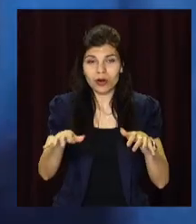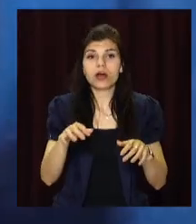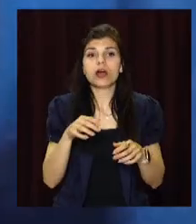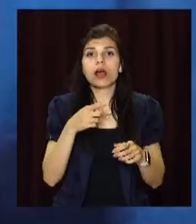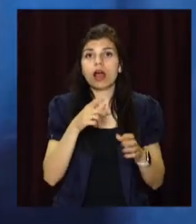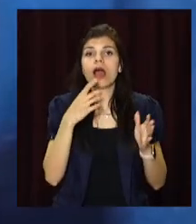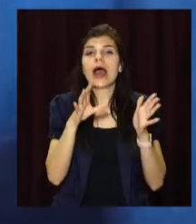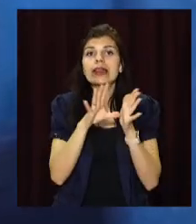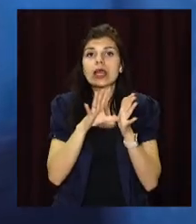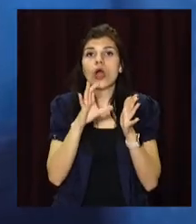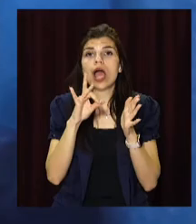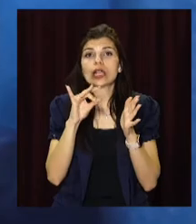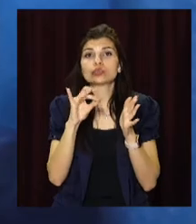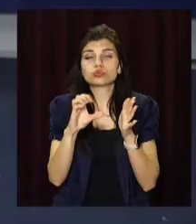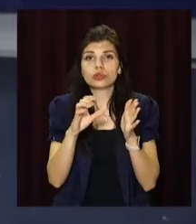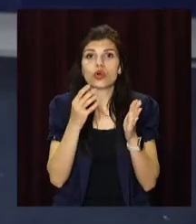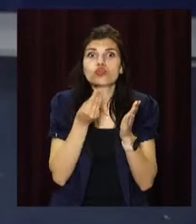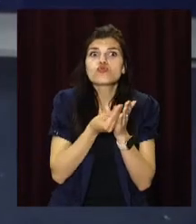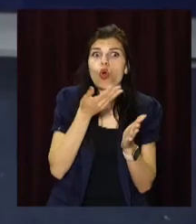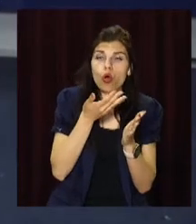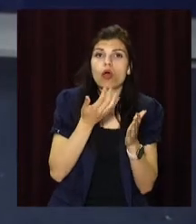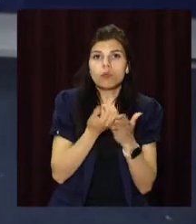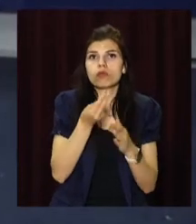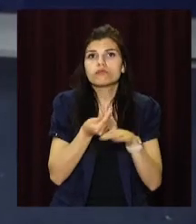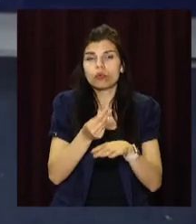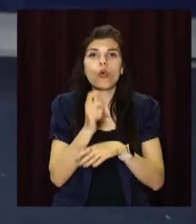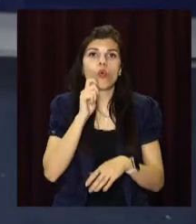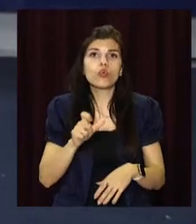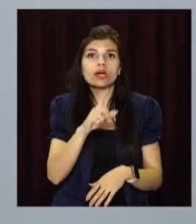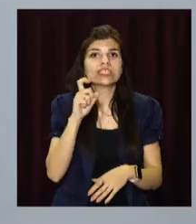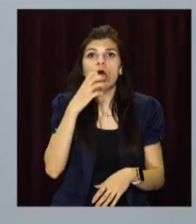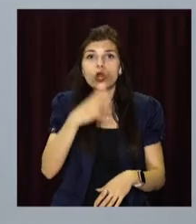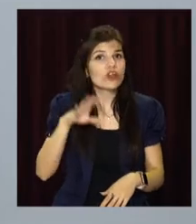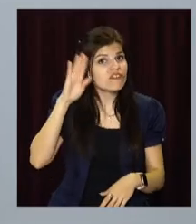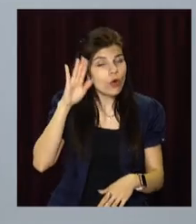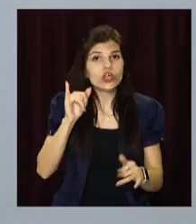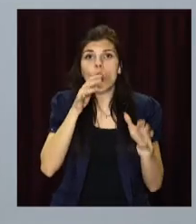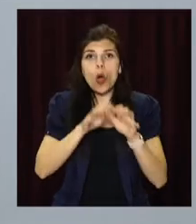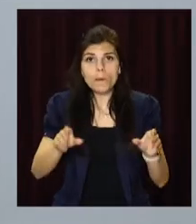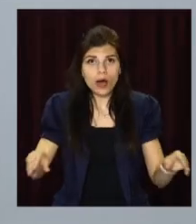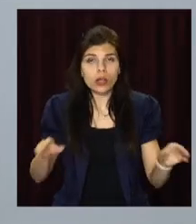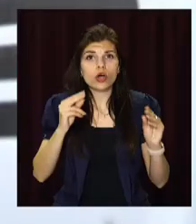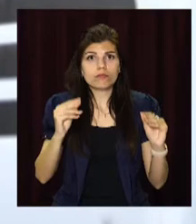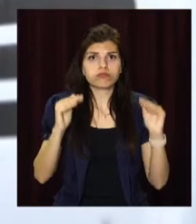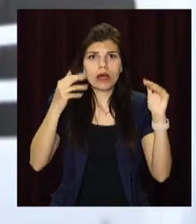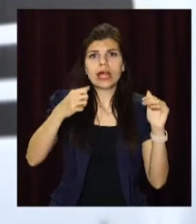отримуватимуть енергоресурс значно дорожче, тож суми у платіжках українців за гарячу воду та опалення зростуть